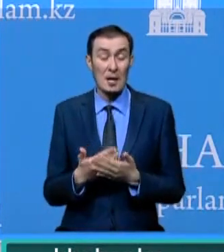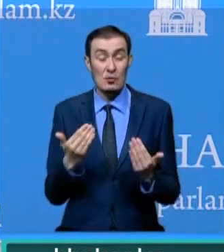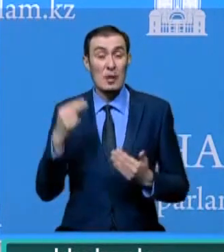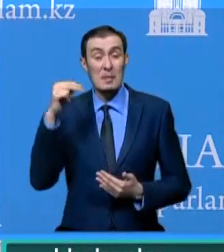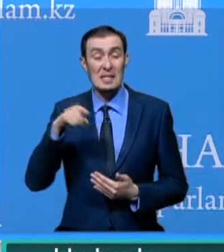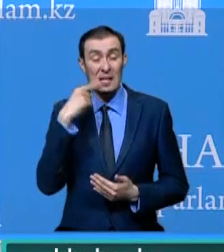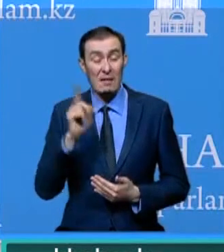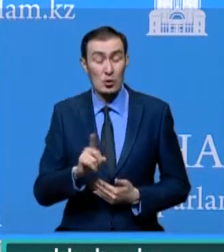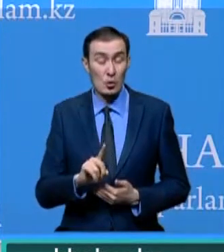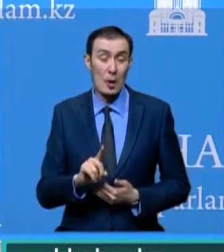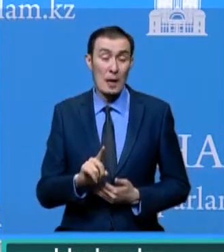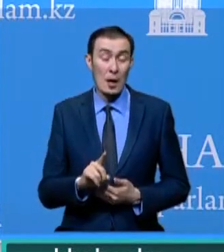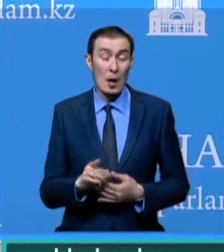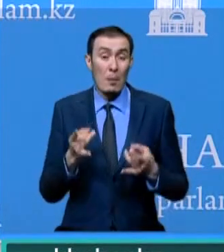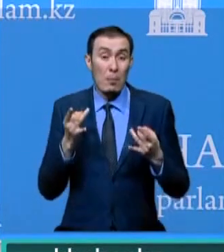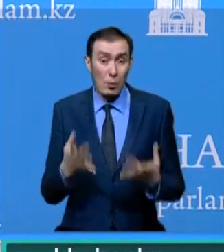говорил, что мы